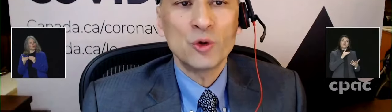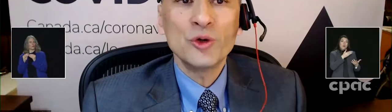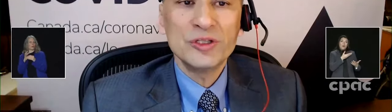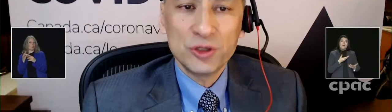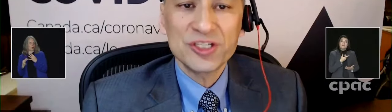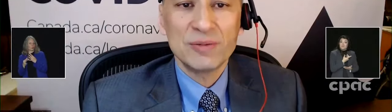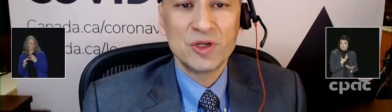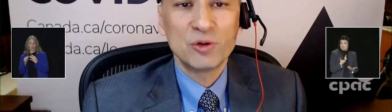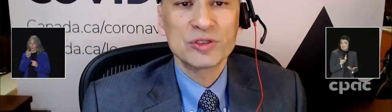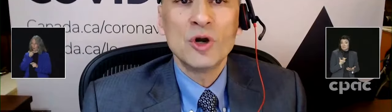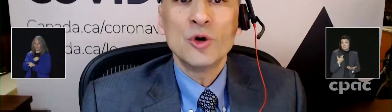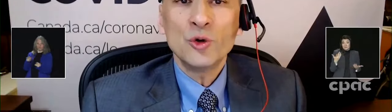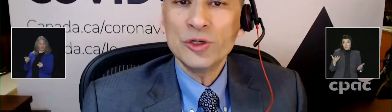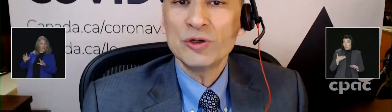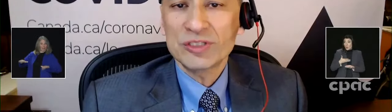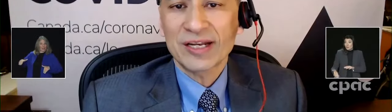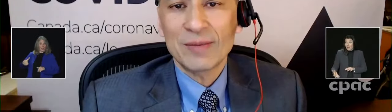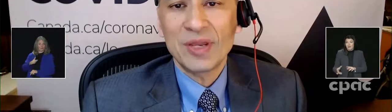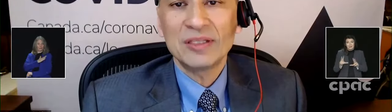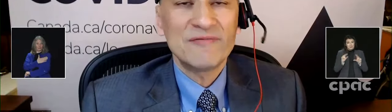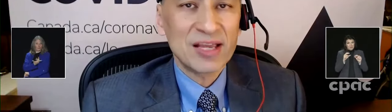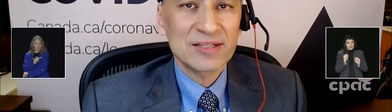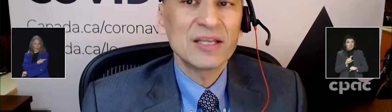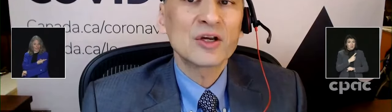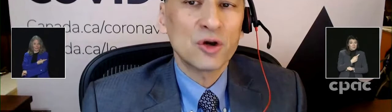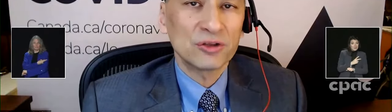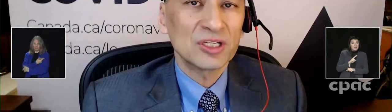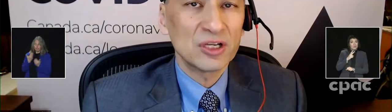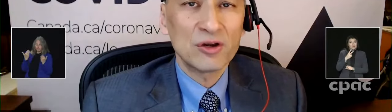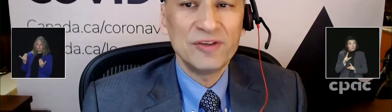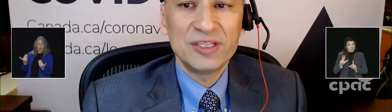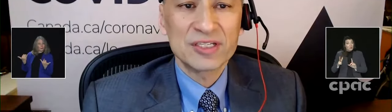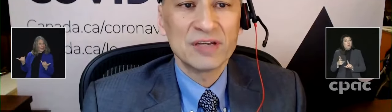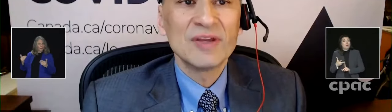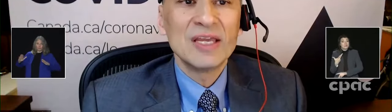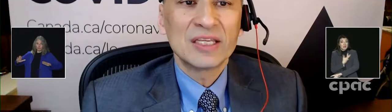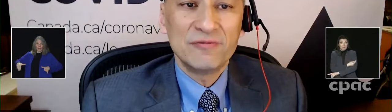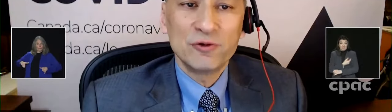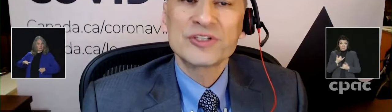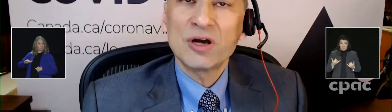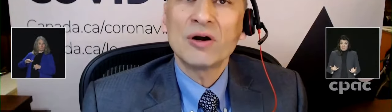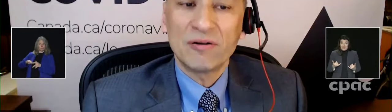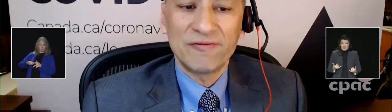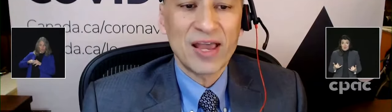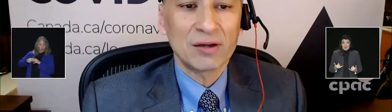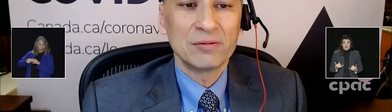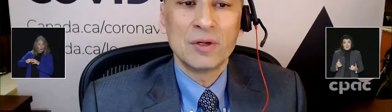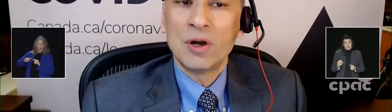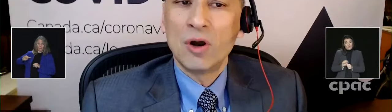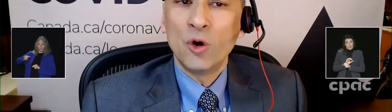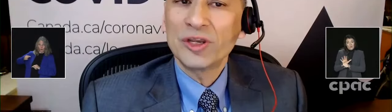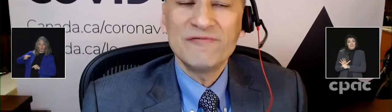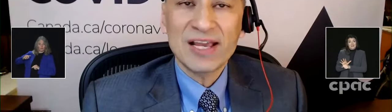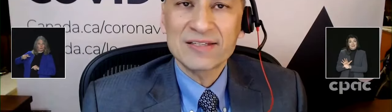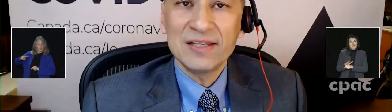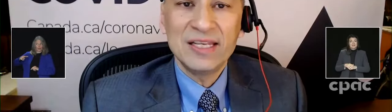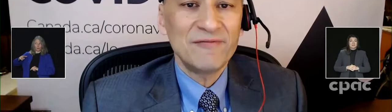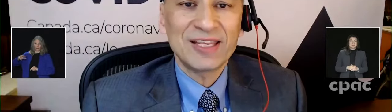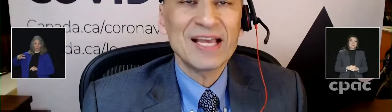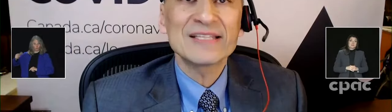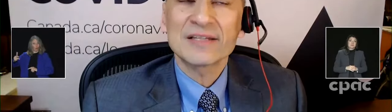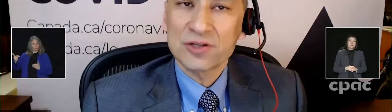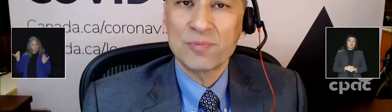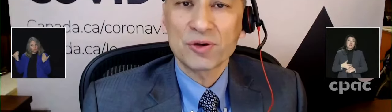première ou une deuxième dose ou une dose de rappel des vaccins contre la COVID-19 qui vous sont offerts. Aucun vaccin